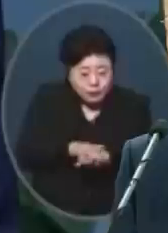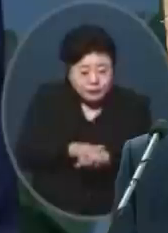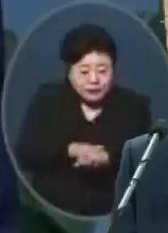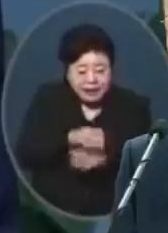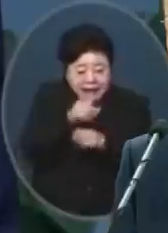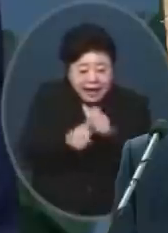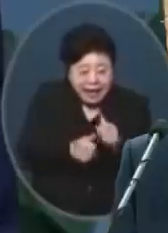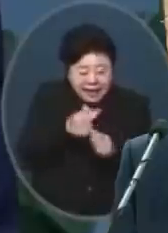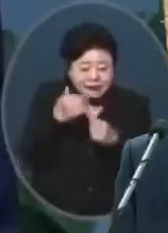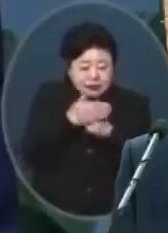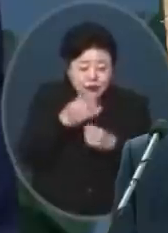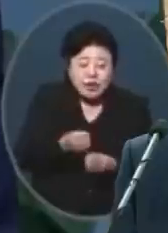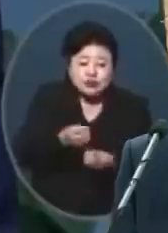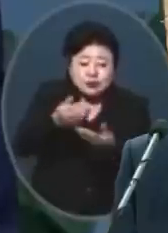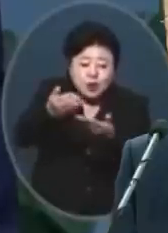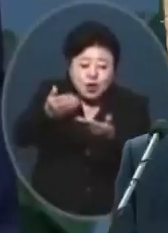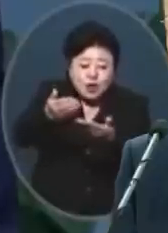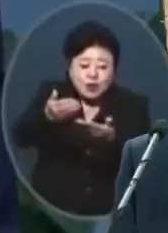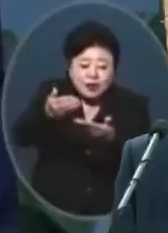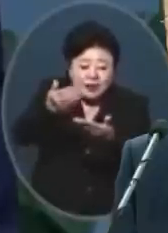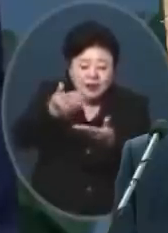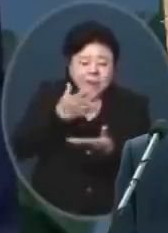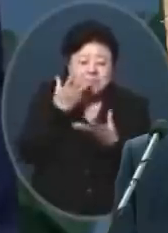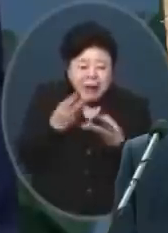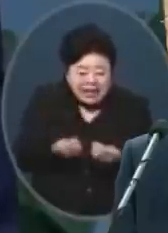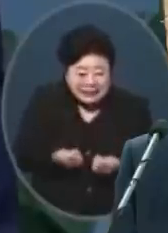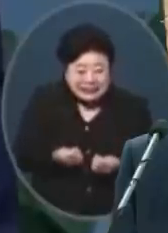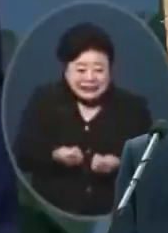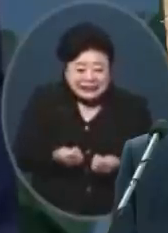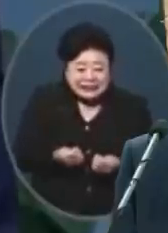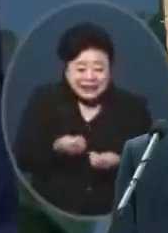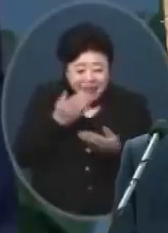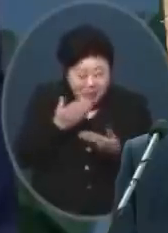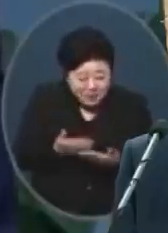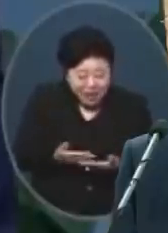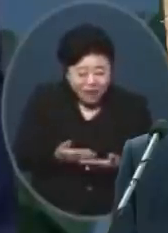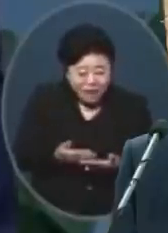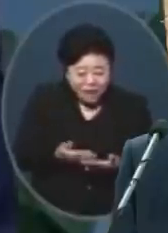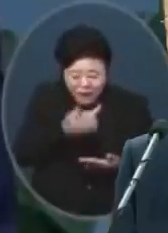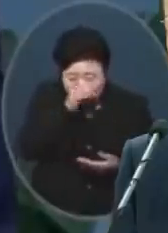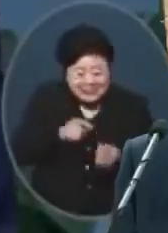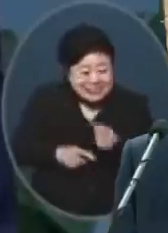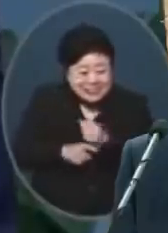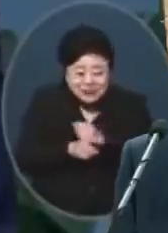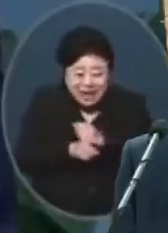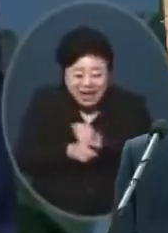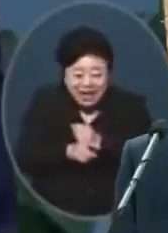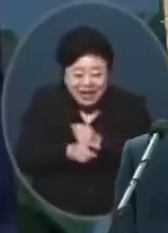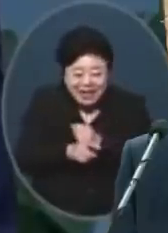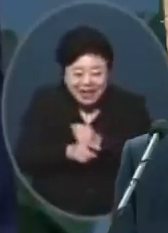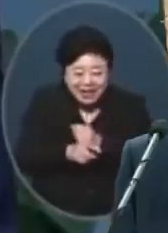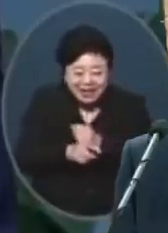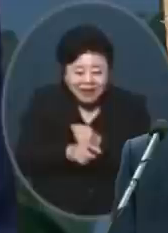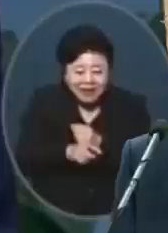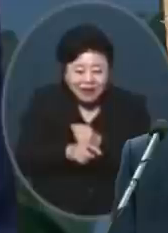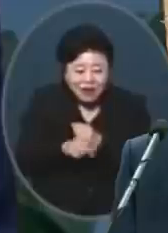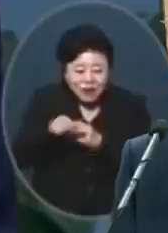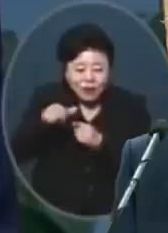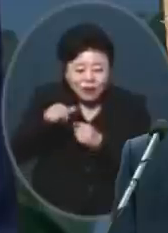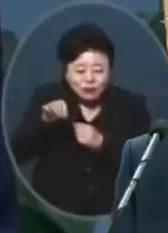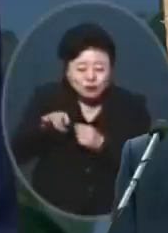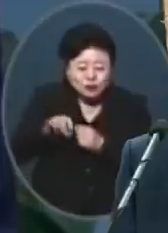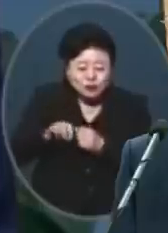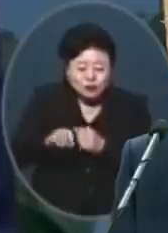하나님의 은총과 축복을 많이 받고 있는 이유가 3중축복을